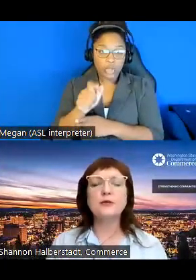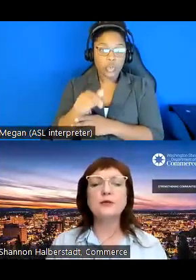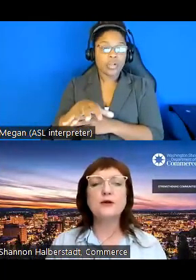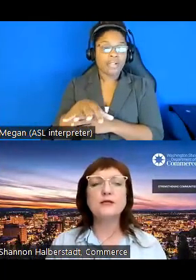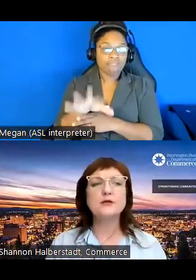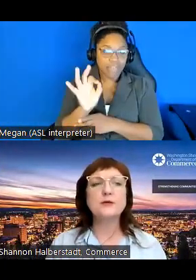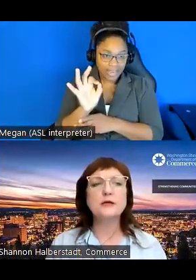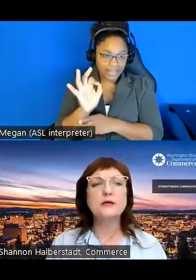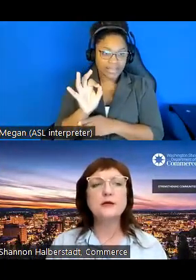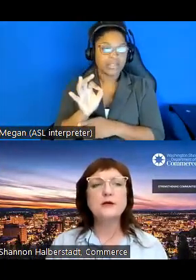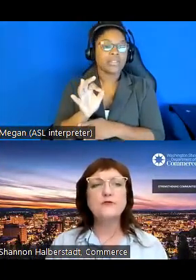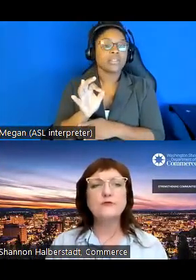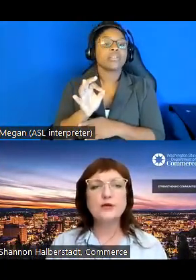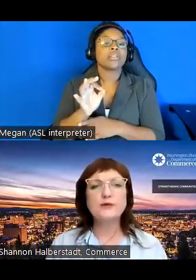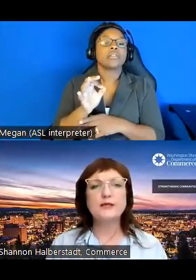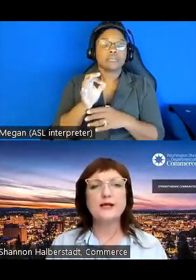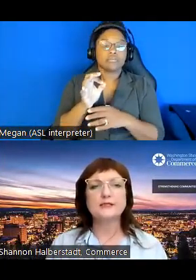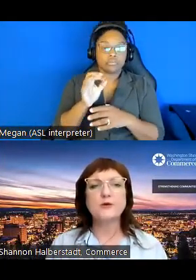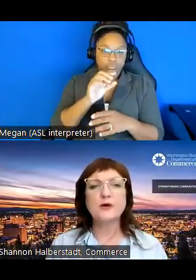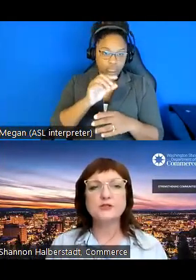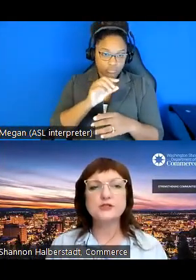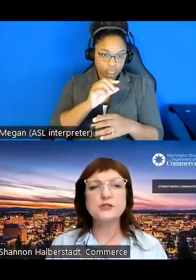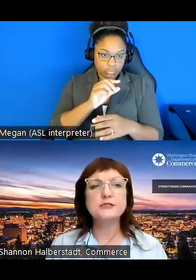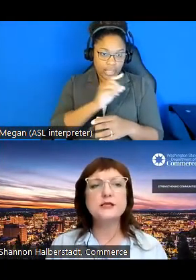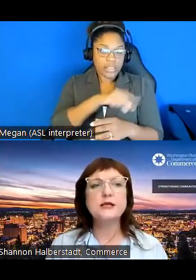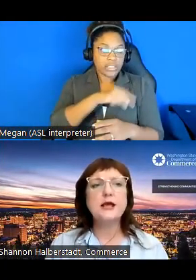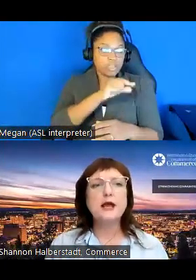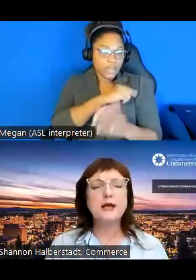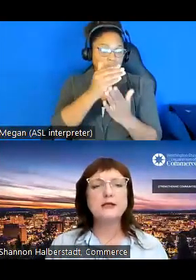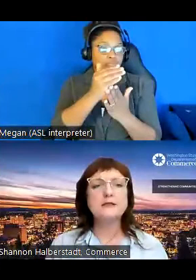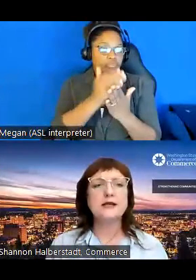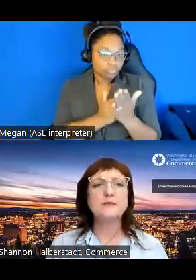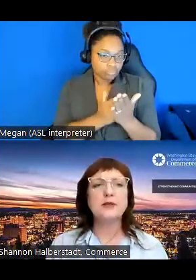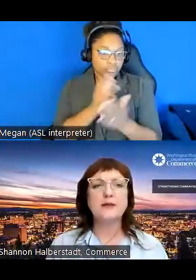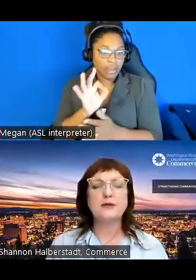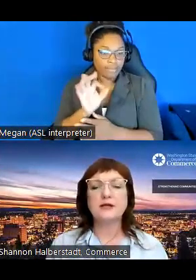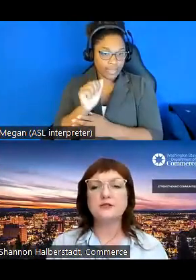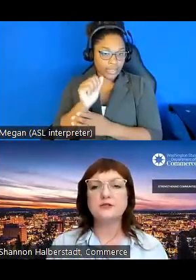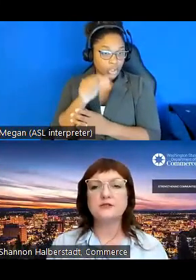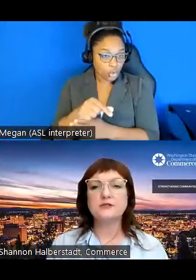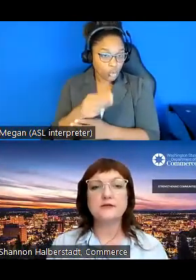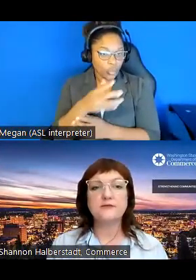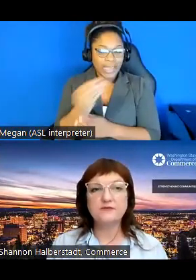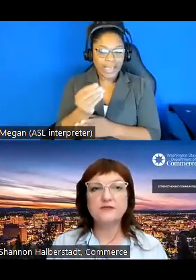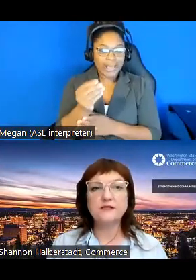commercegrants.com에서 알아보실 수 있습니다. 거기에는 자격 기준을 보실 수 있고